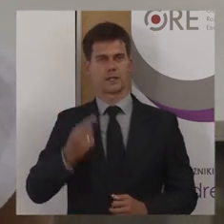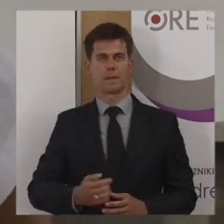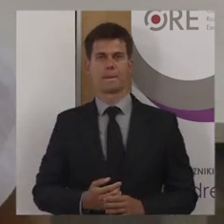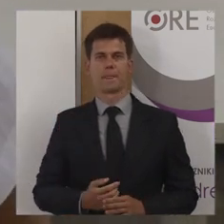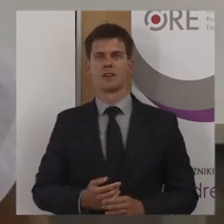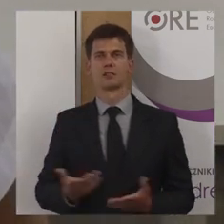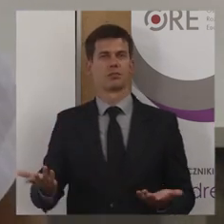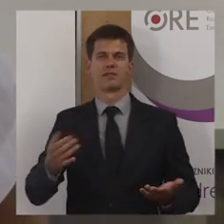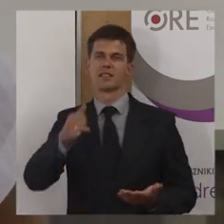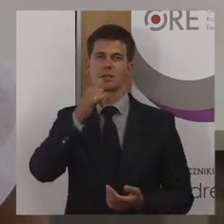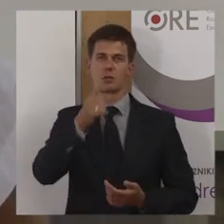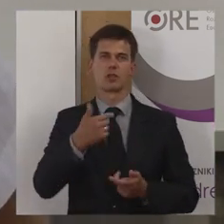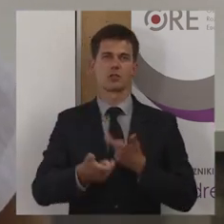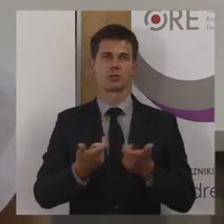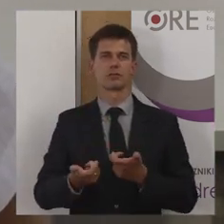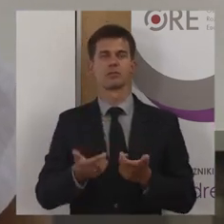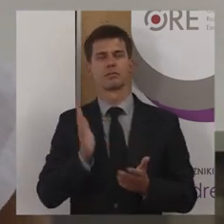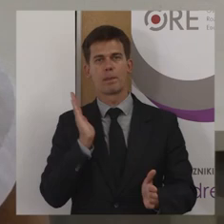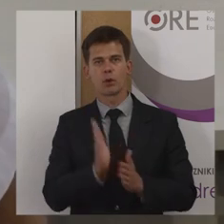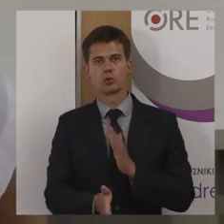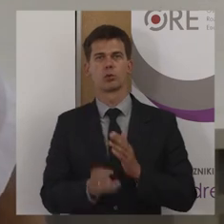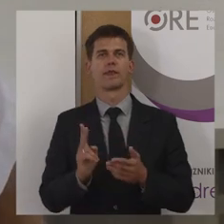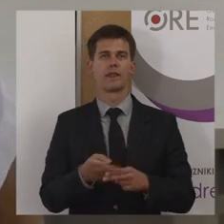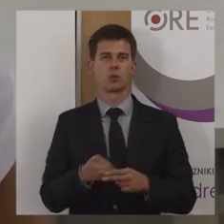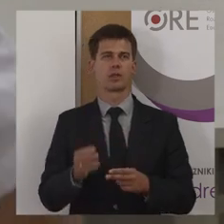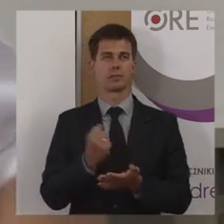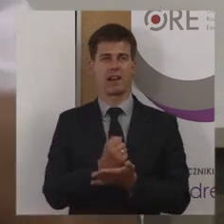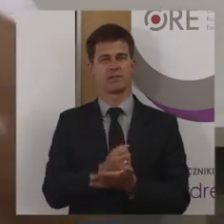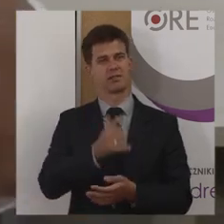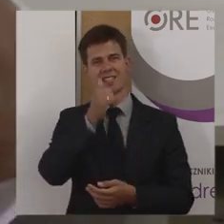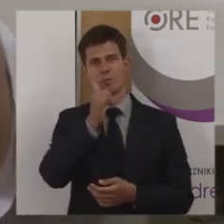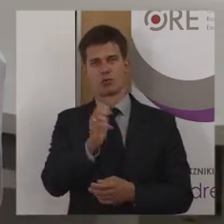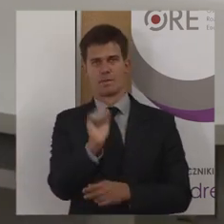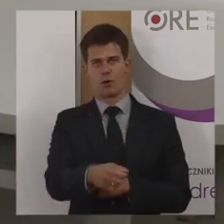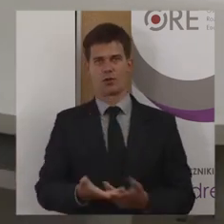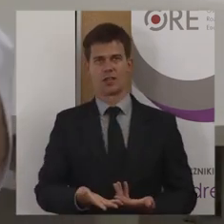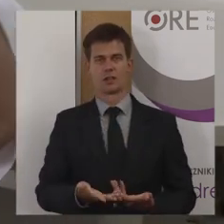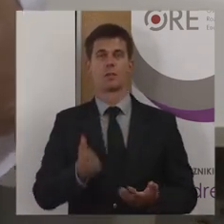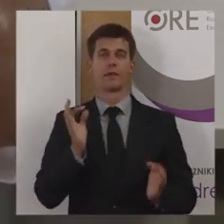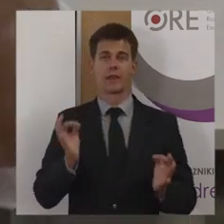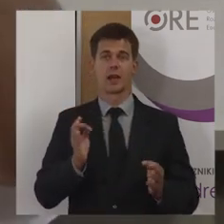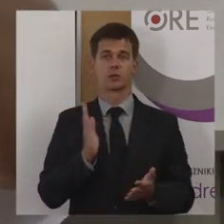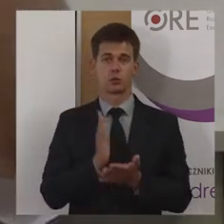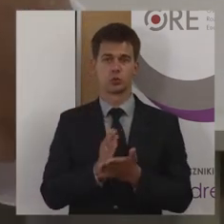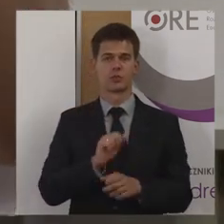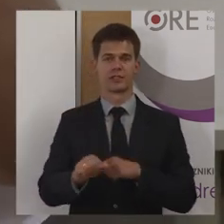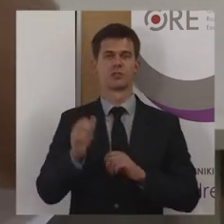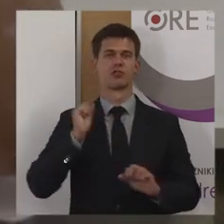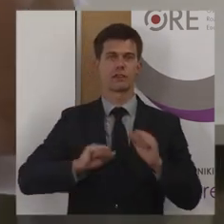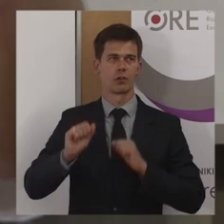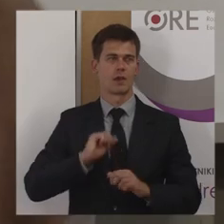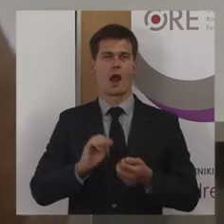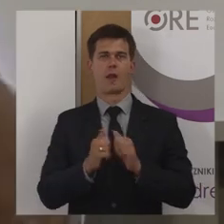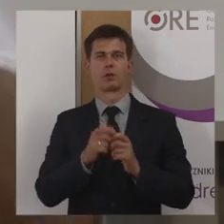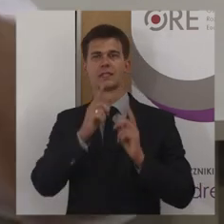nie ma cudów, pewnych rzeczy się nie da, pewnych rzeczy już stworzonych, pewnych ćwiczeń, pewnych zadań